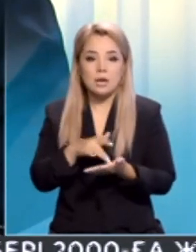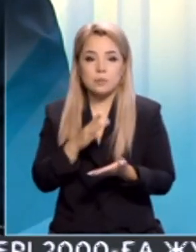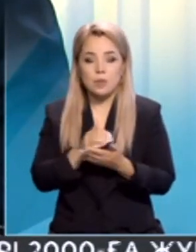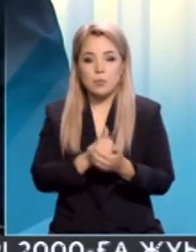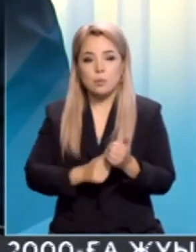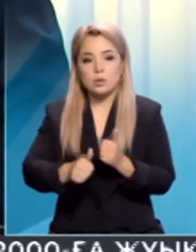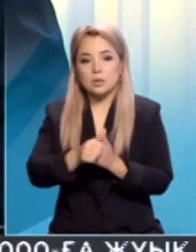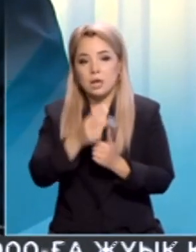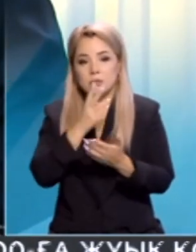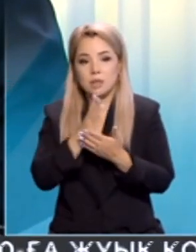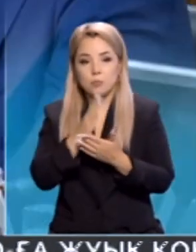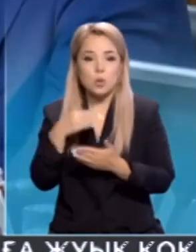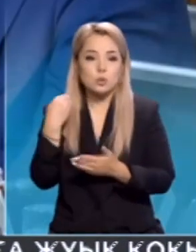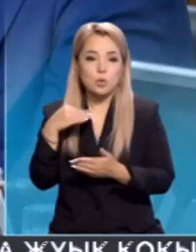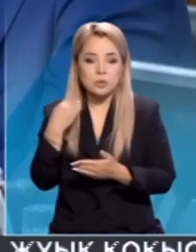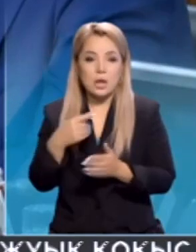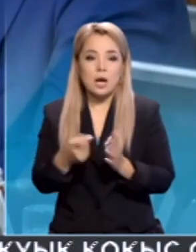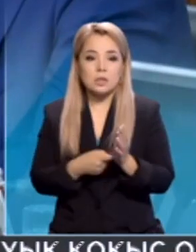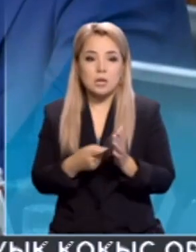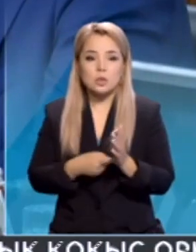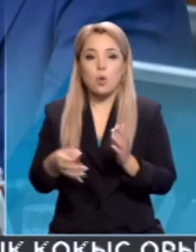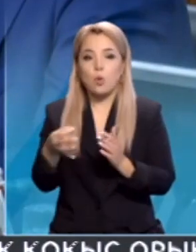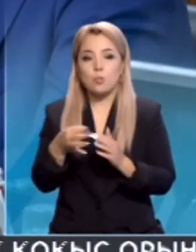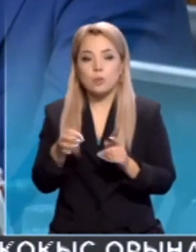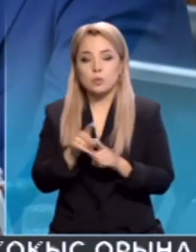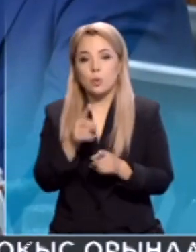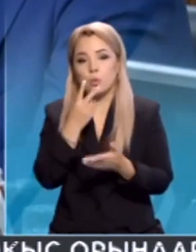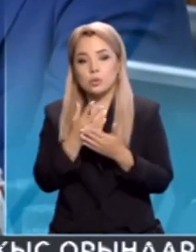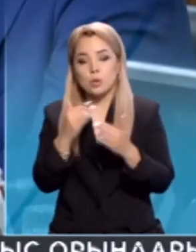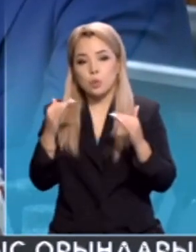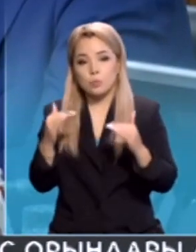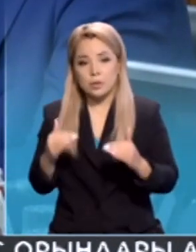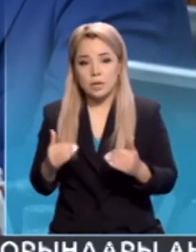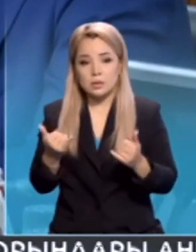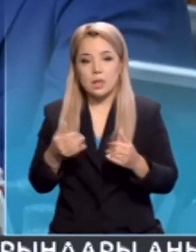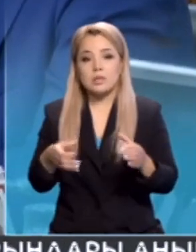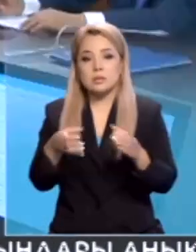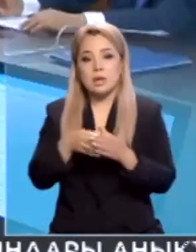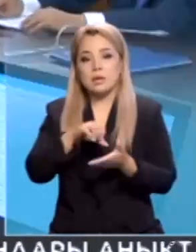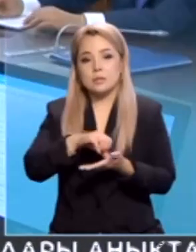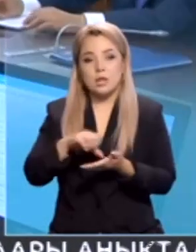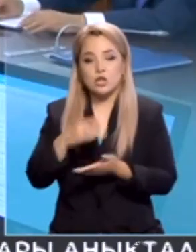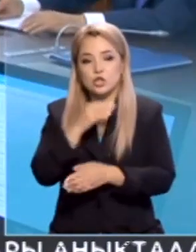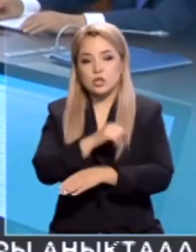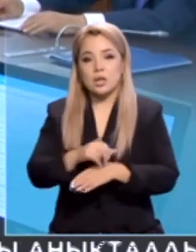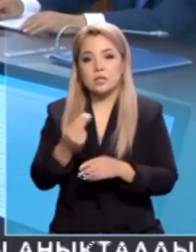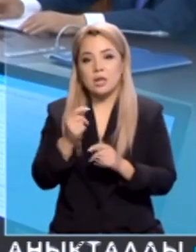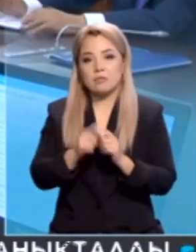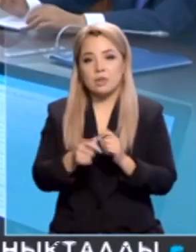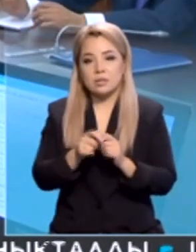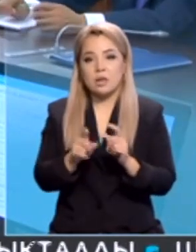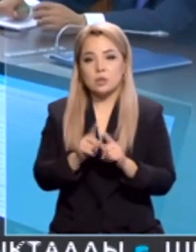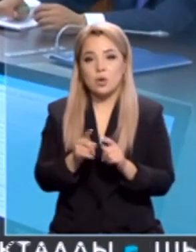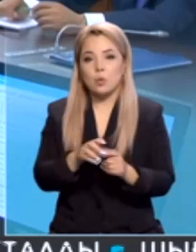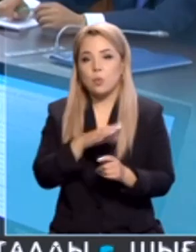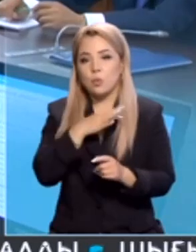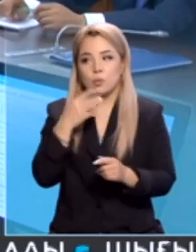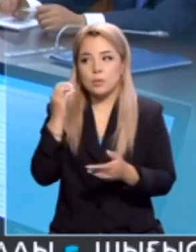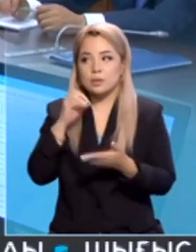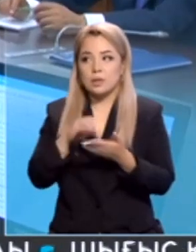көш бастап тұр. Ал Түркістан және Қарағанды облыстарында көрсеткіш төмен. Салалар бойынша шетелдік инвестициялардың ең көп